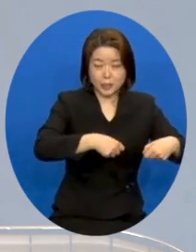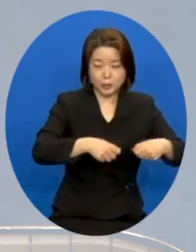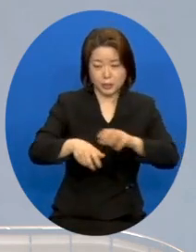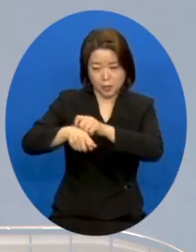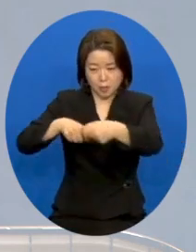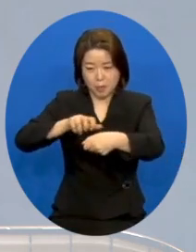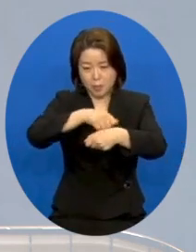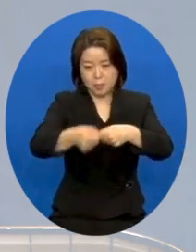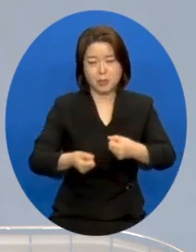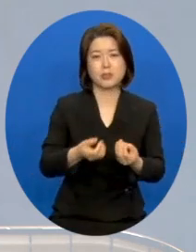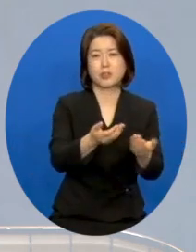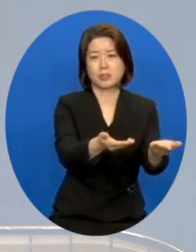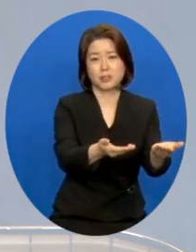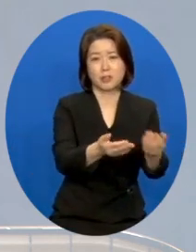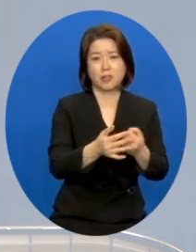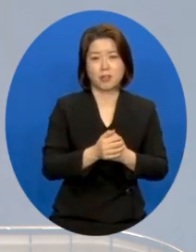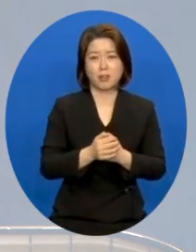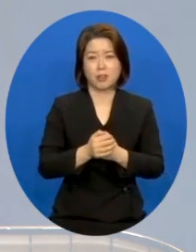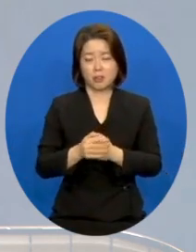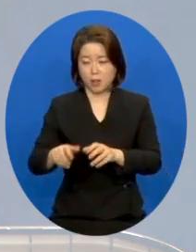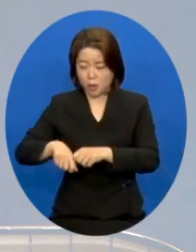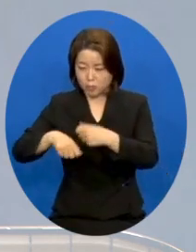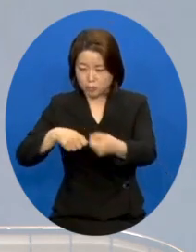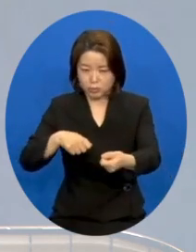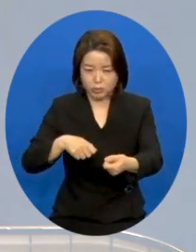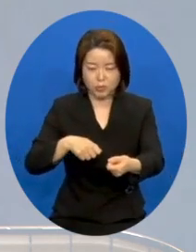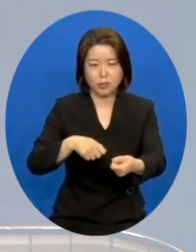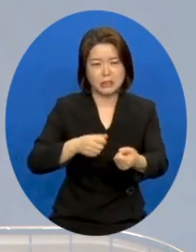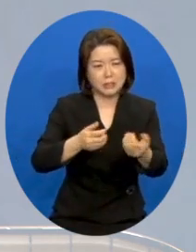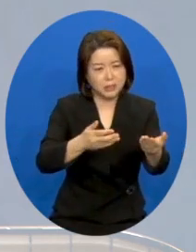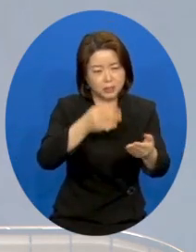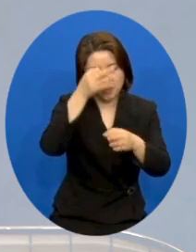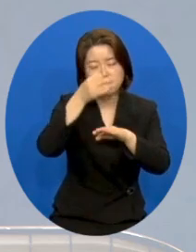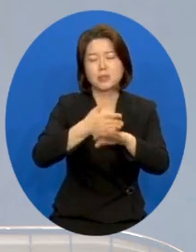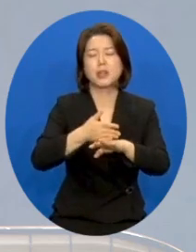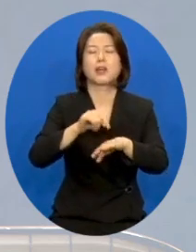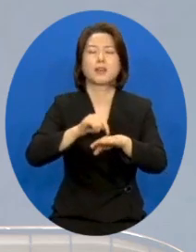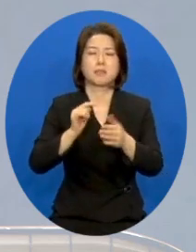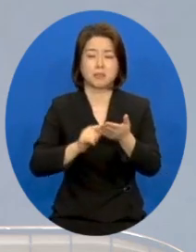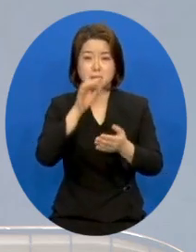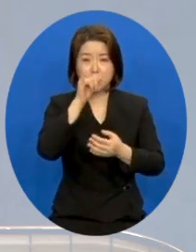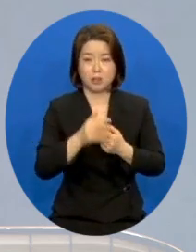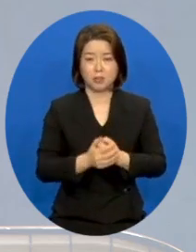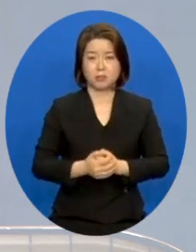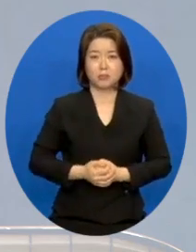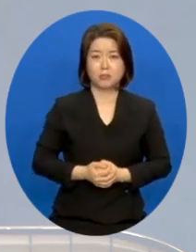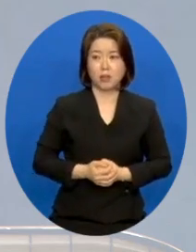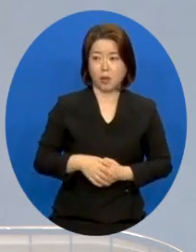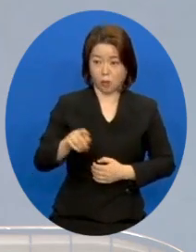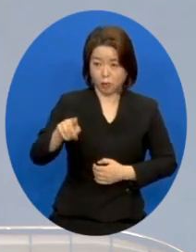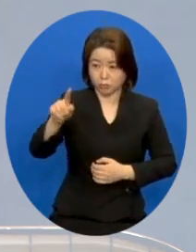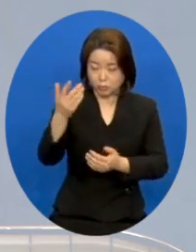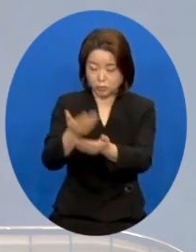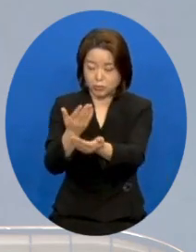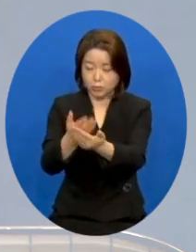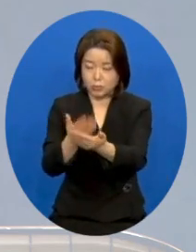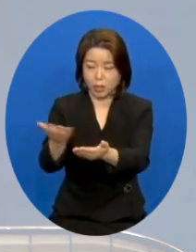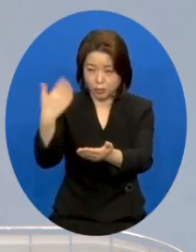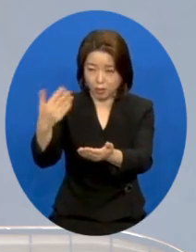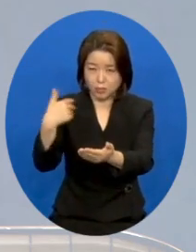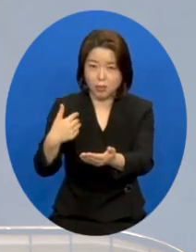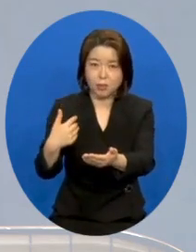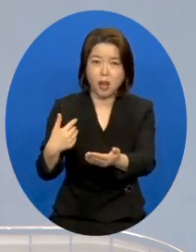드릴까요 사실 심고 있는걸 드리는 것도 3d 안하잖아요 그러니 그거라도 달라도